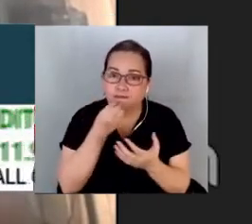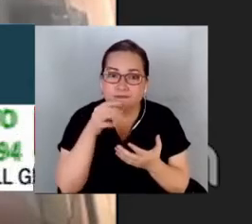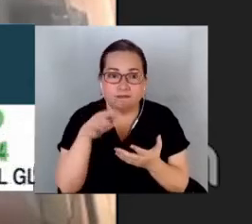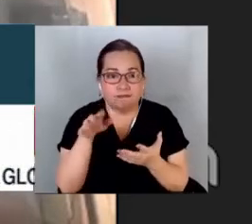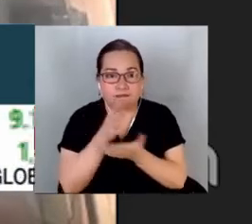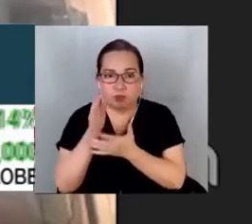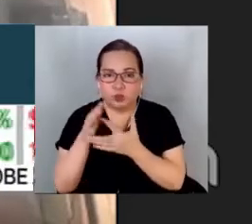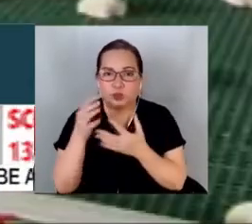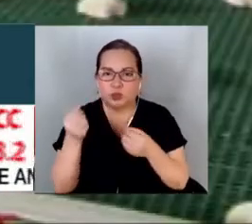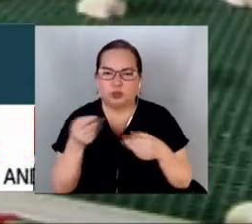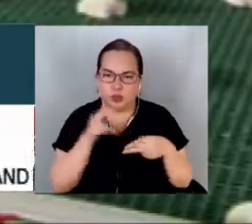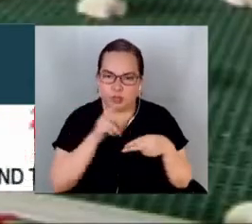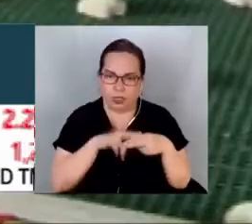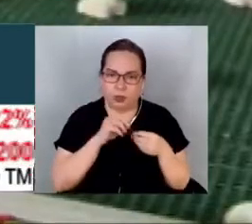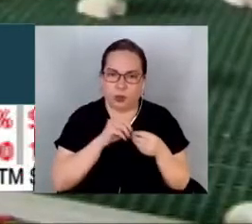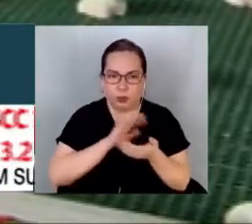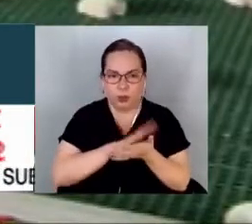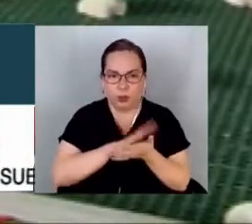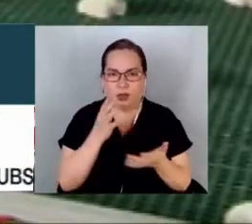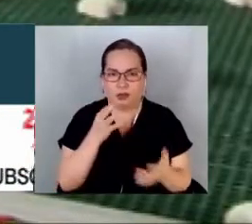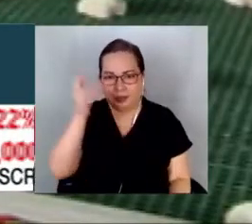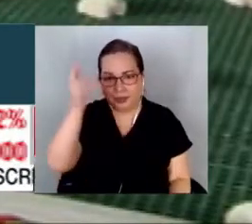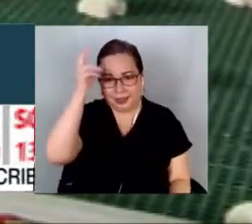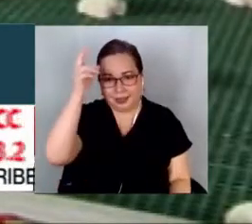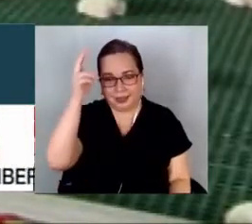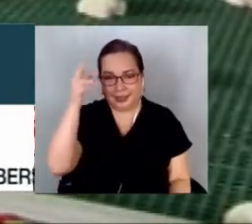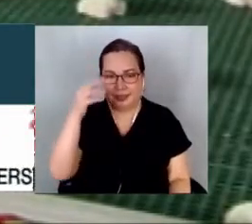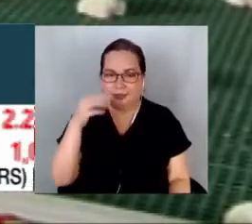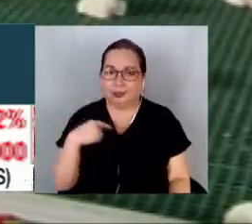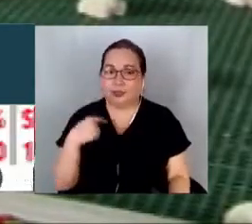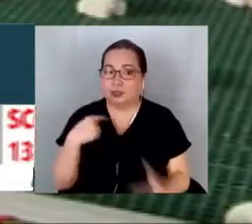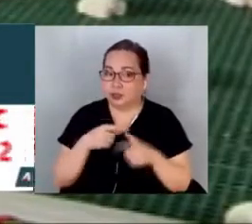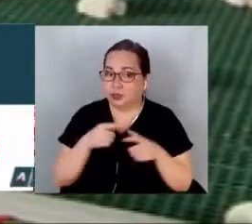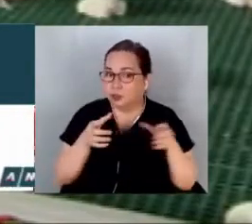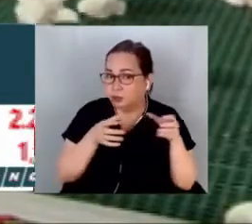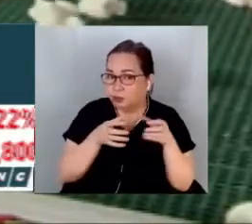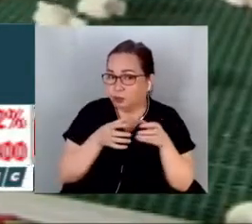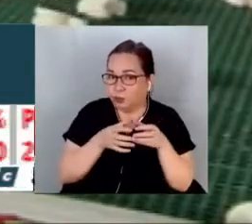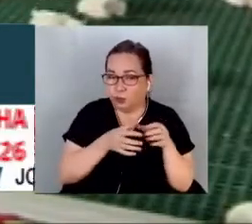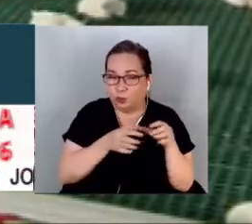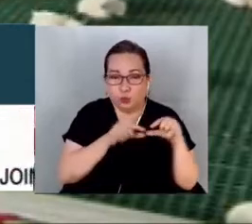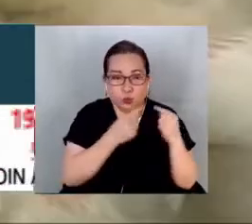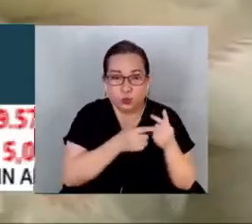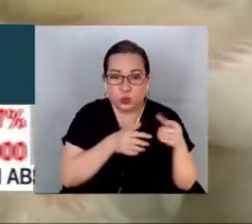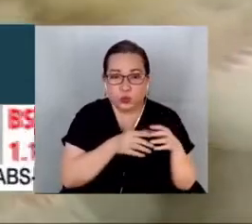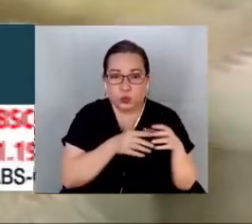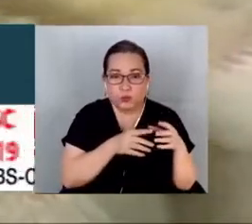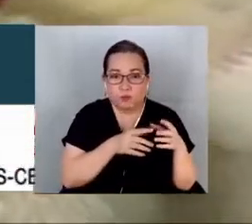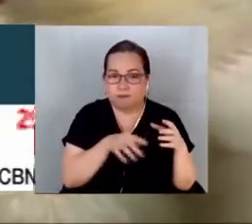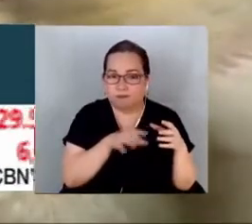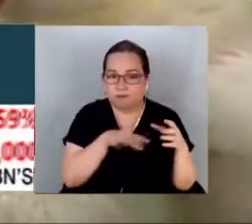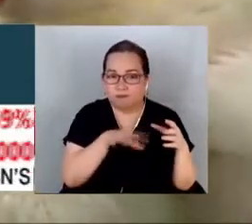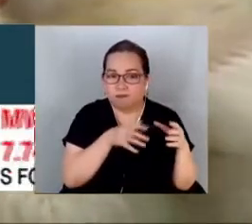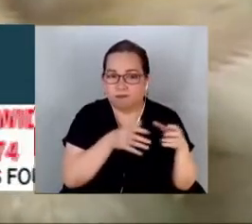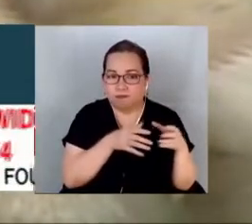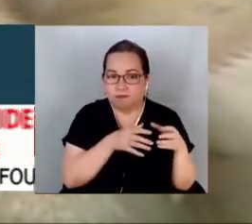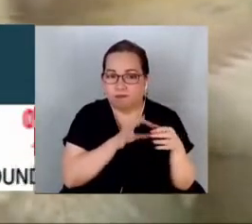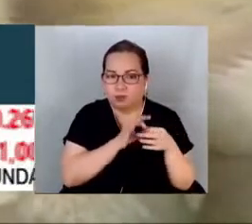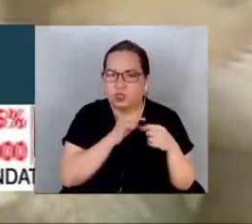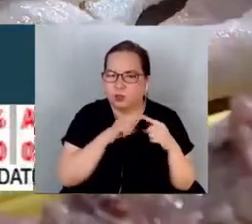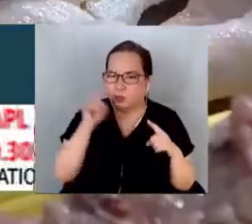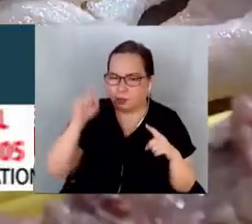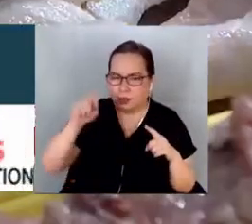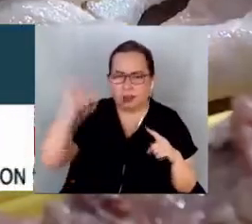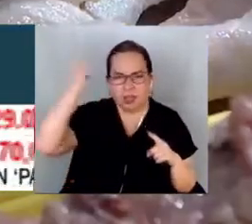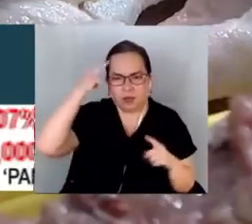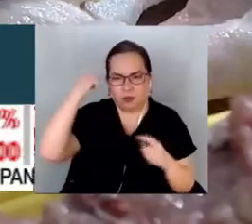sa industriya. Samahang Industriya ng Agrikultura Chairman Rosendo So said, the government must strengthen local